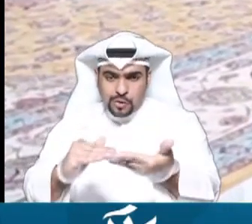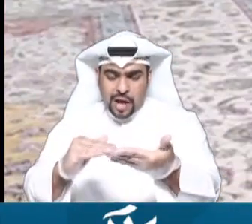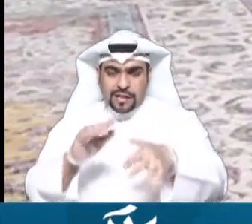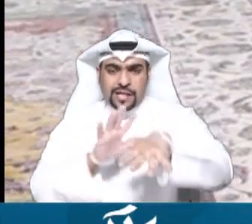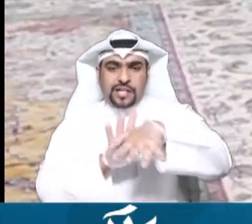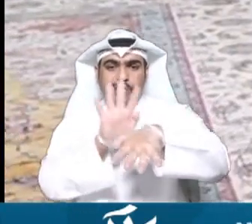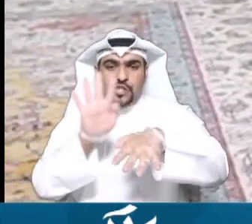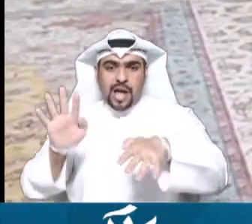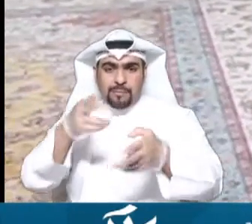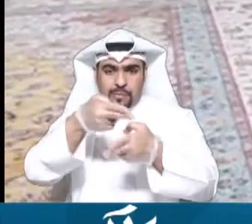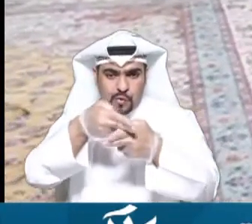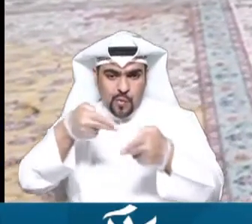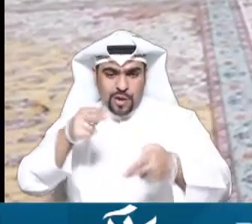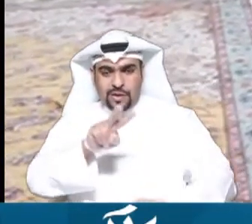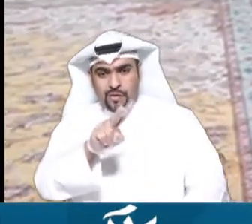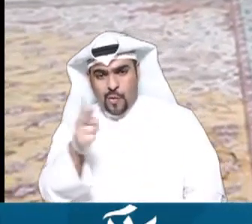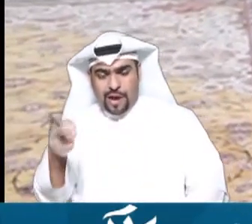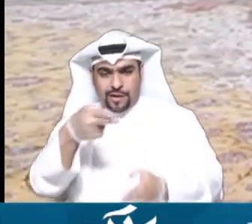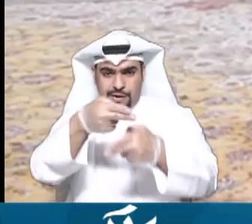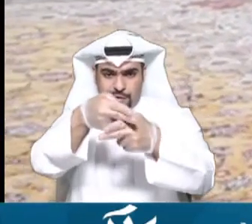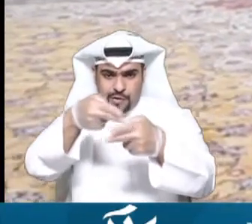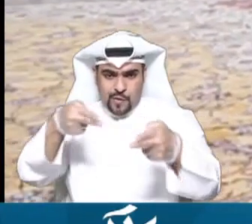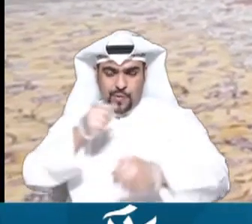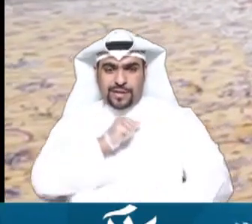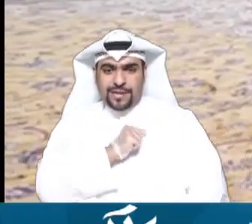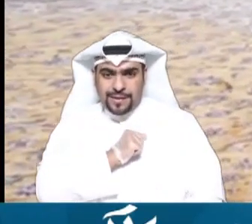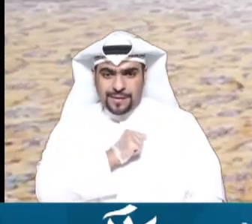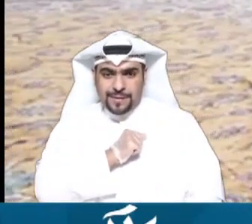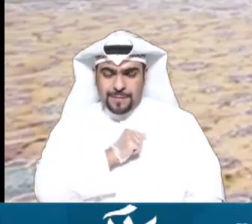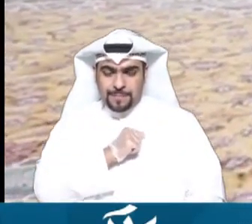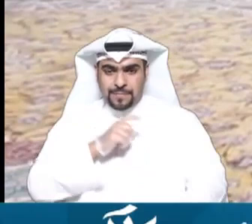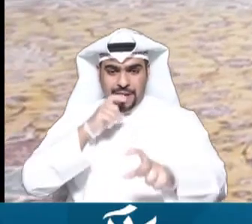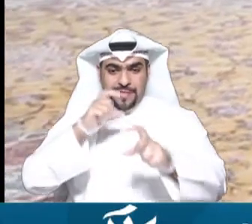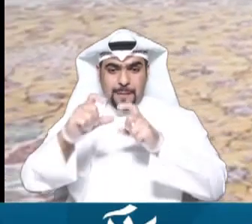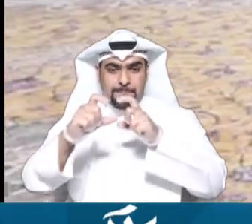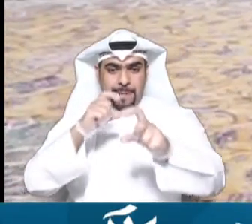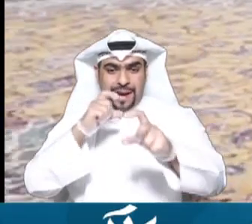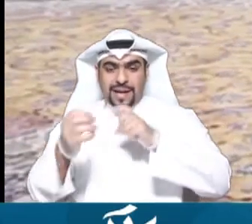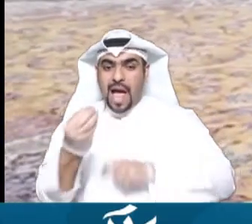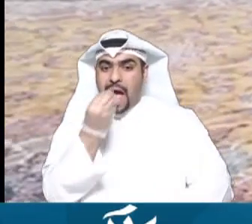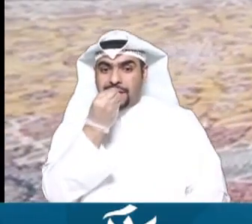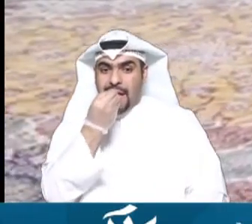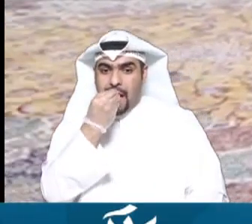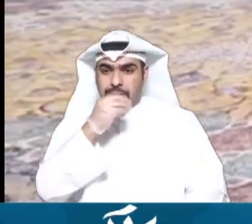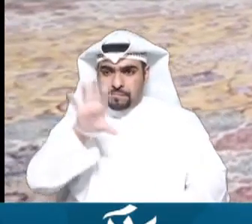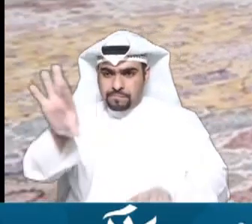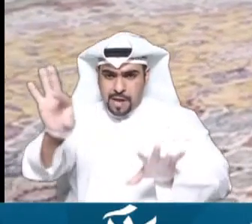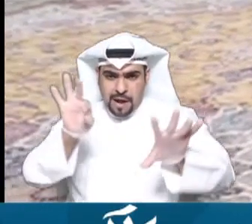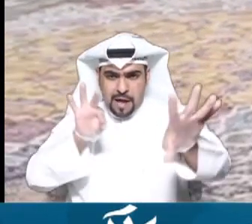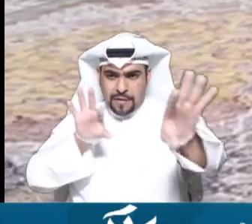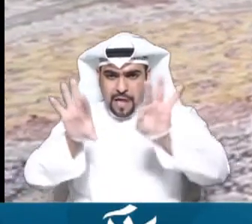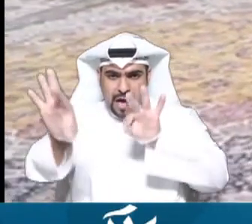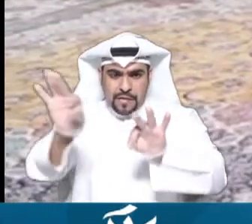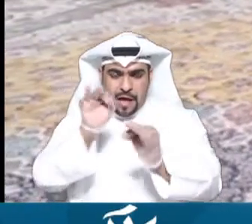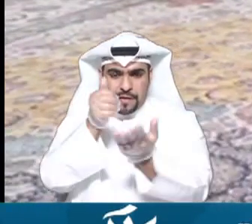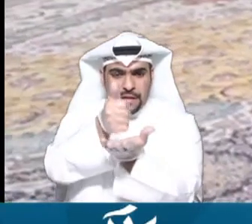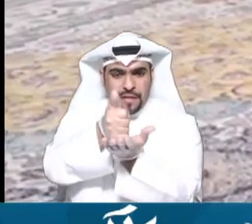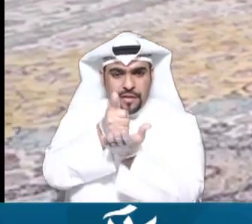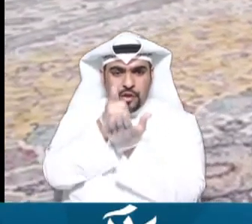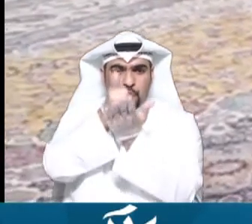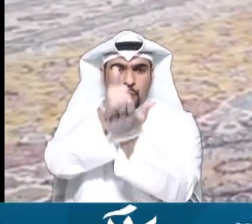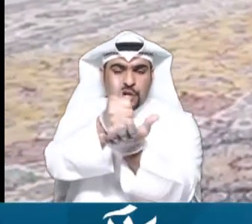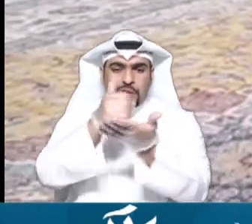والمقيمين والحد من انتشار الفيروس، حيث سخر البنك متطوعيه للعمل بجانب وزارة الصحة